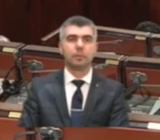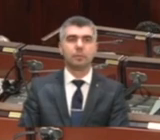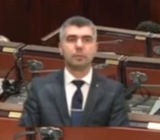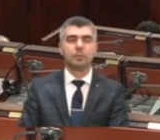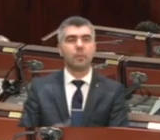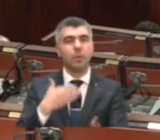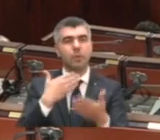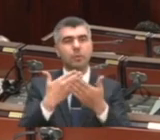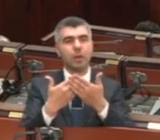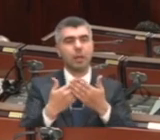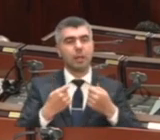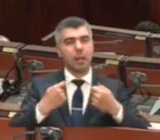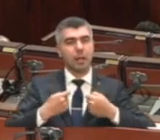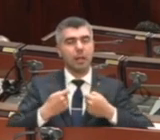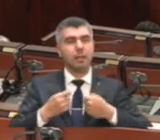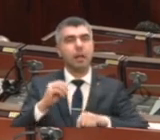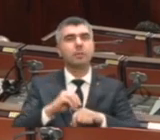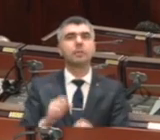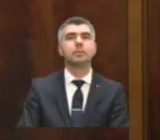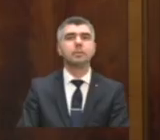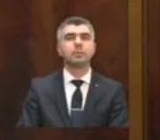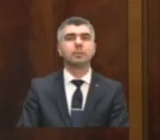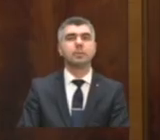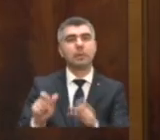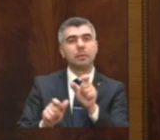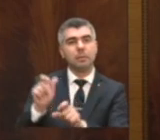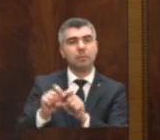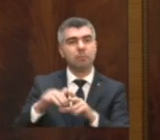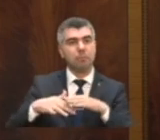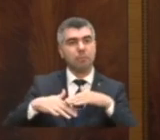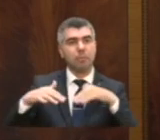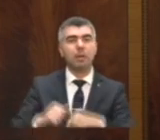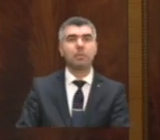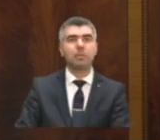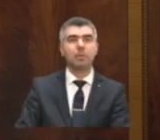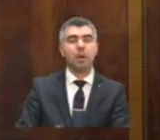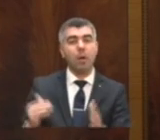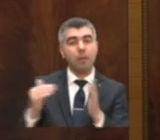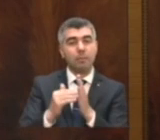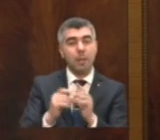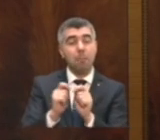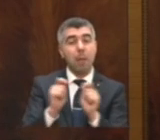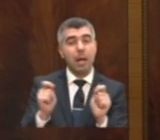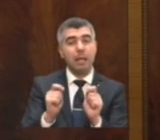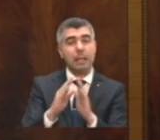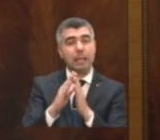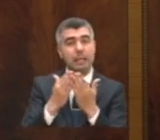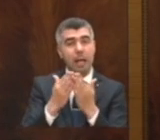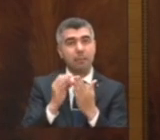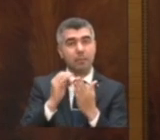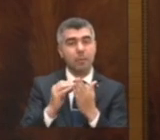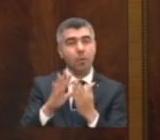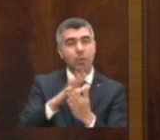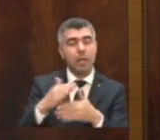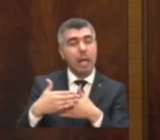شكرا سيد الرئيس مرة أخرى. سيد النواب، بعد نهاية المعرض الدولي لنشر الكتاب ستتجه الأنظار